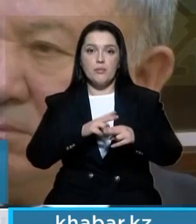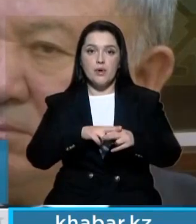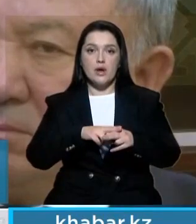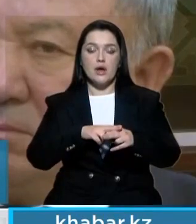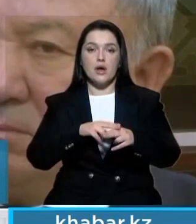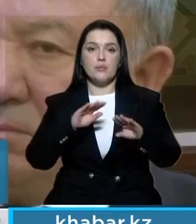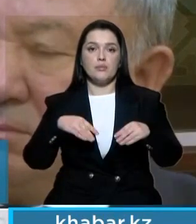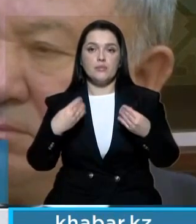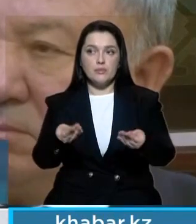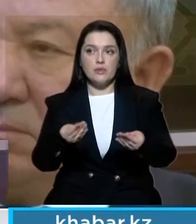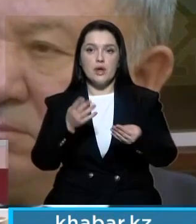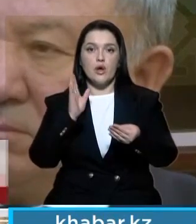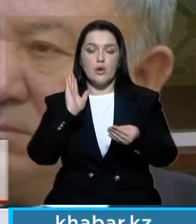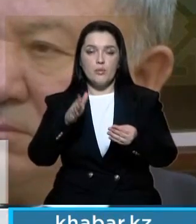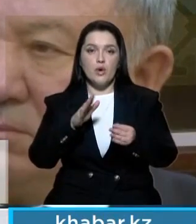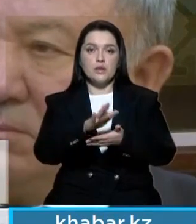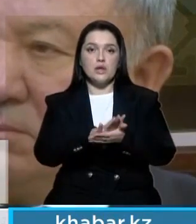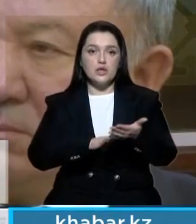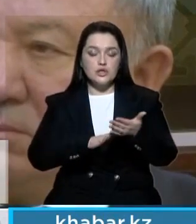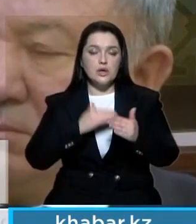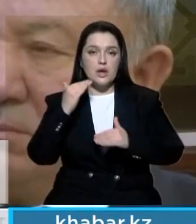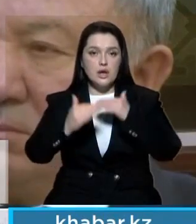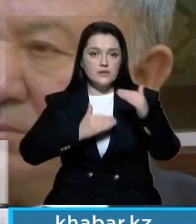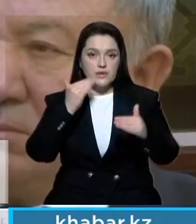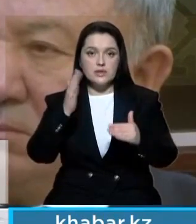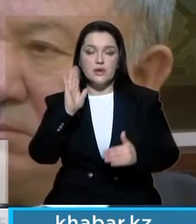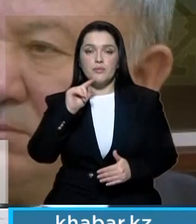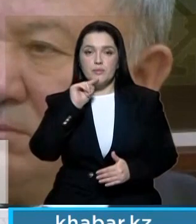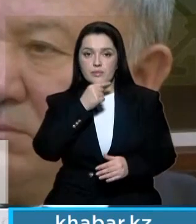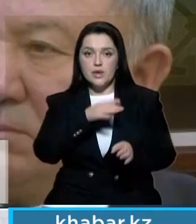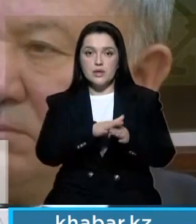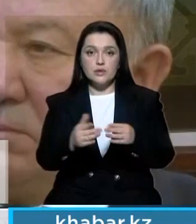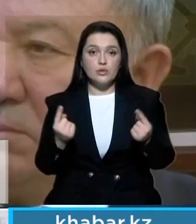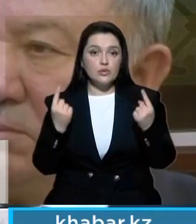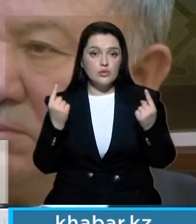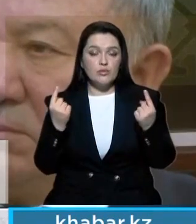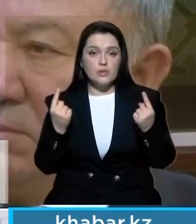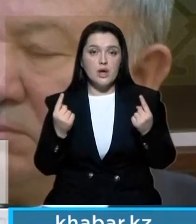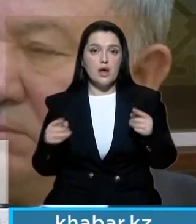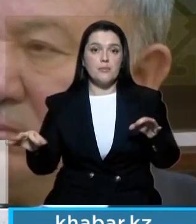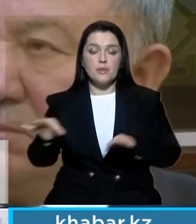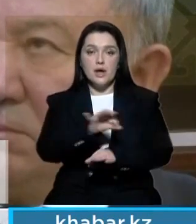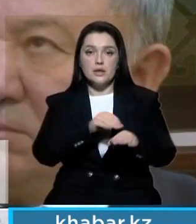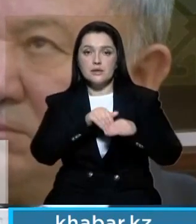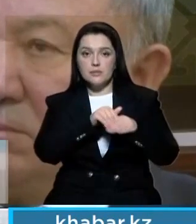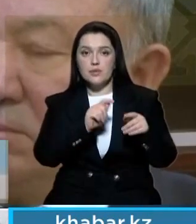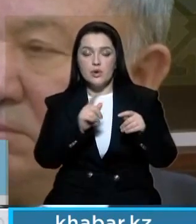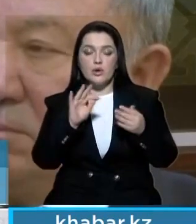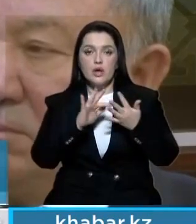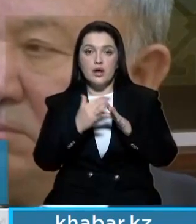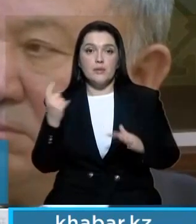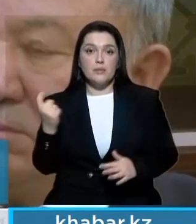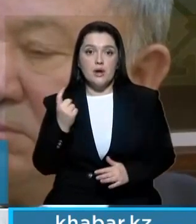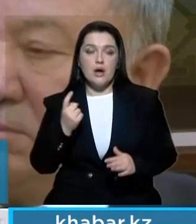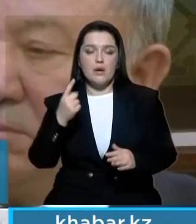Газификация придаст импульс дальнейшему развитию экономики областей, создаст условия для реализации крупных инвестпроектов, в том числе в сфере агропромышленного комплекса.